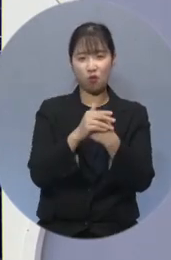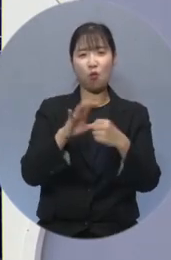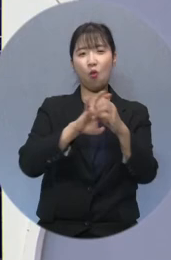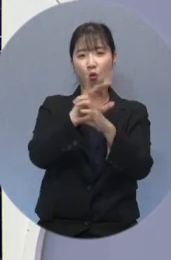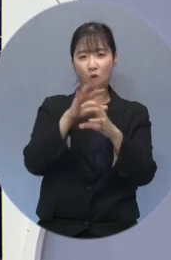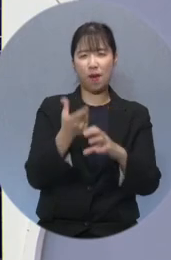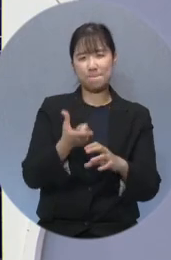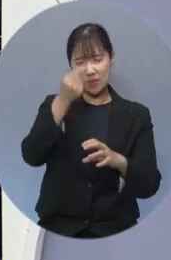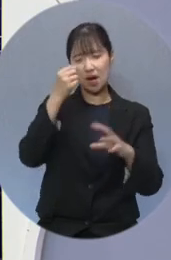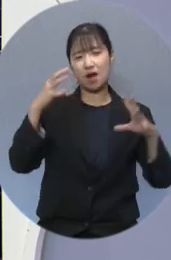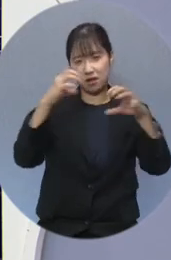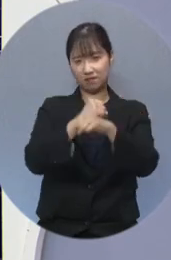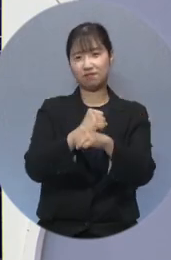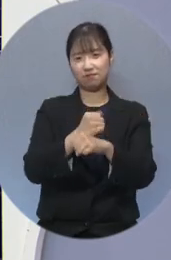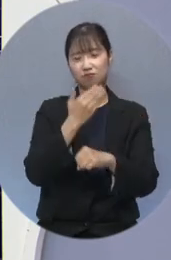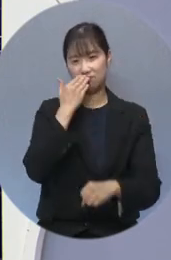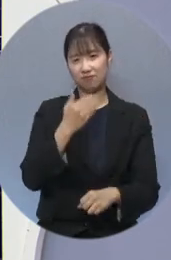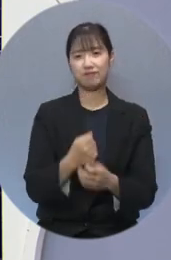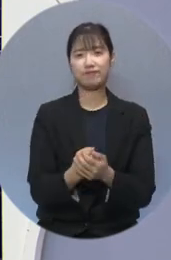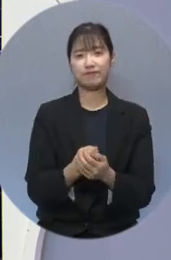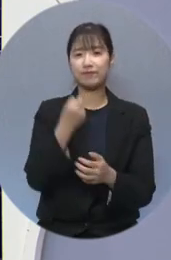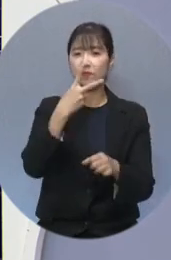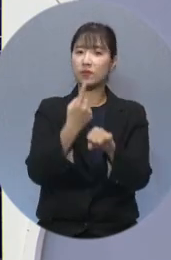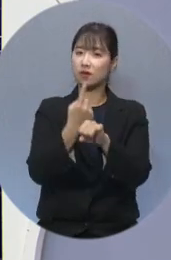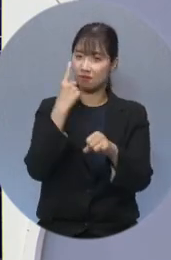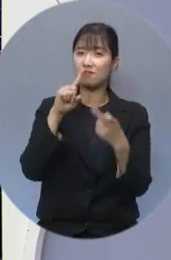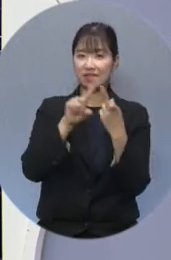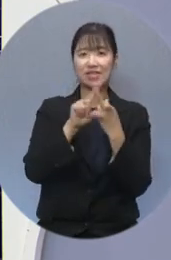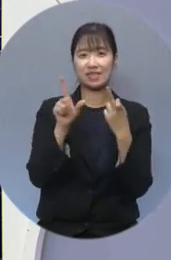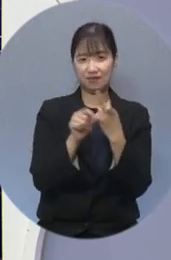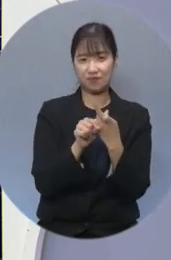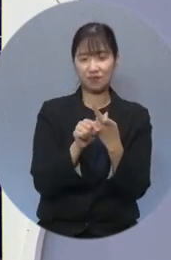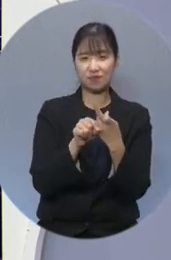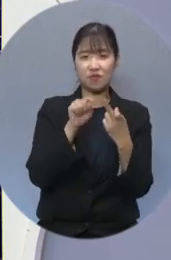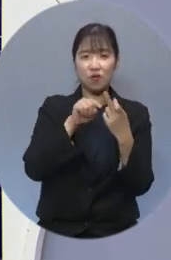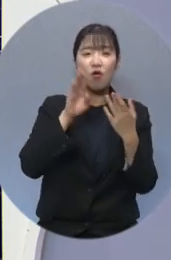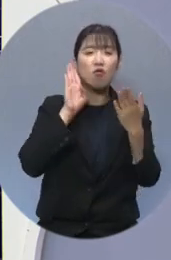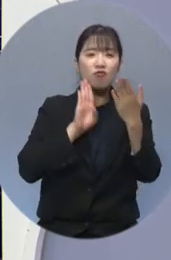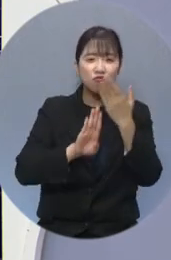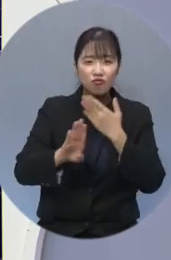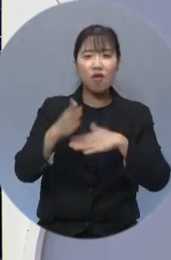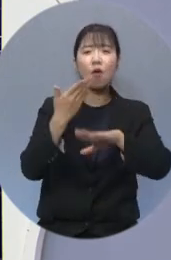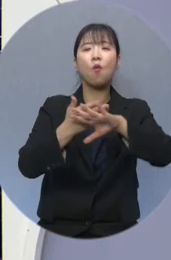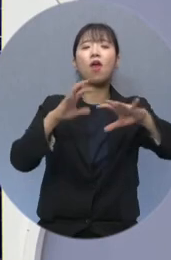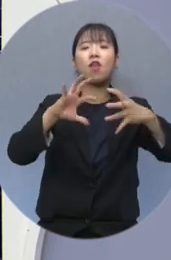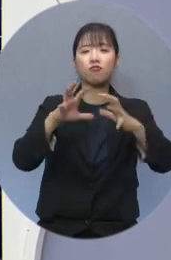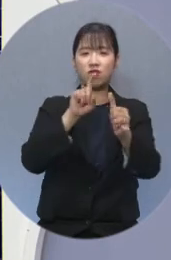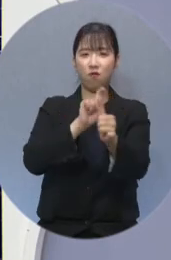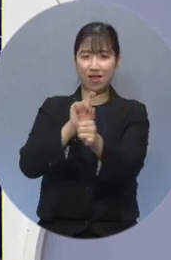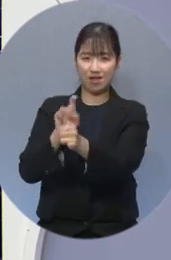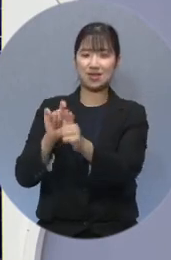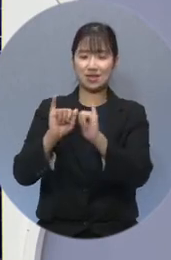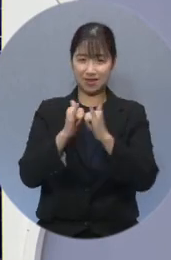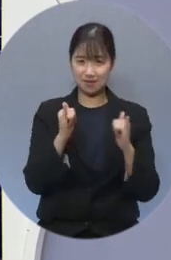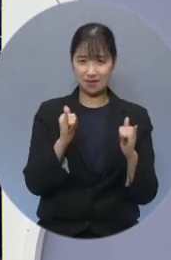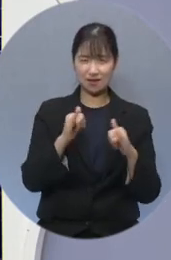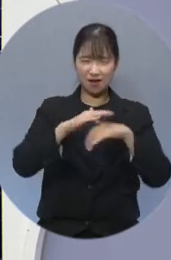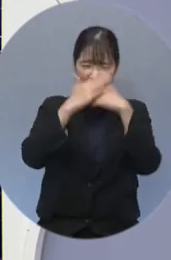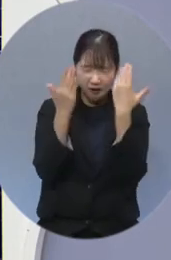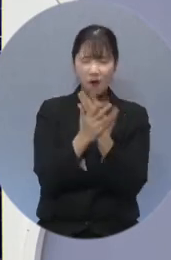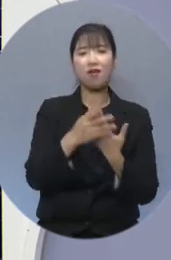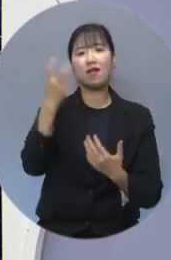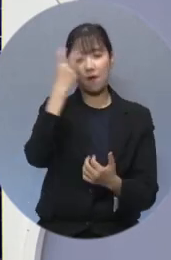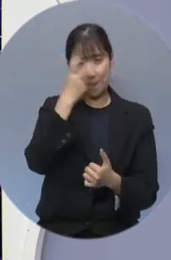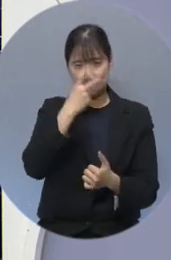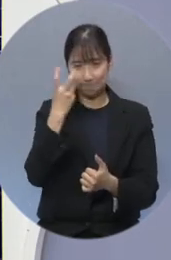수 있었고 이게 작년 12월 달인데요. 그 이후에 또 외국인 확진자들을 전수검사를